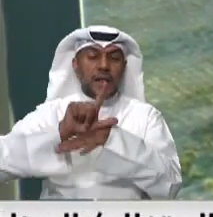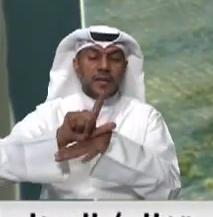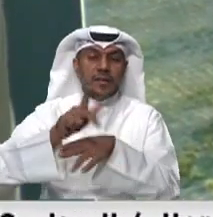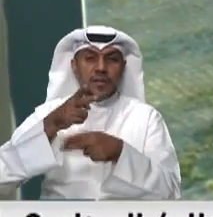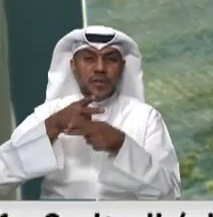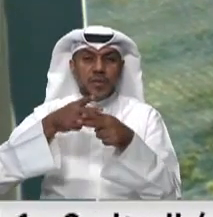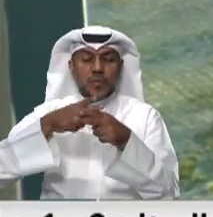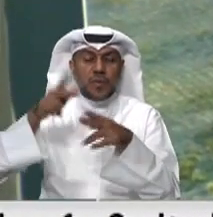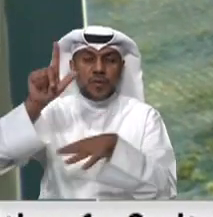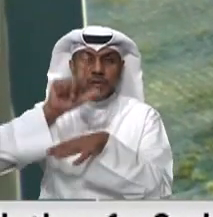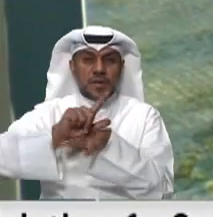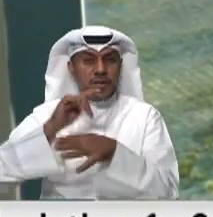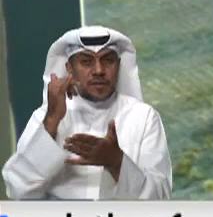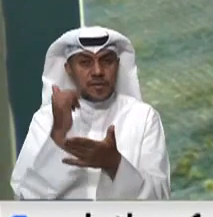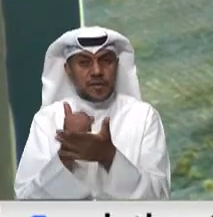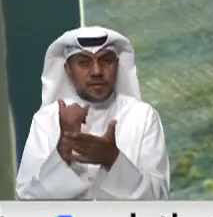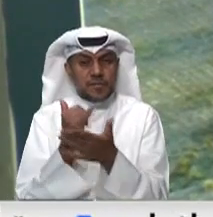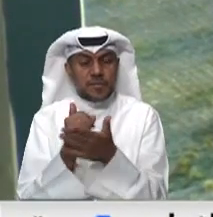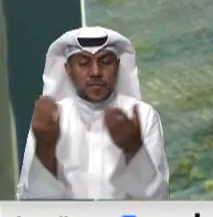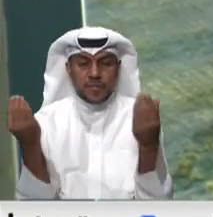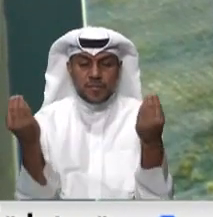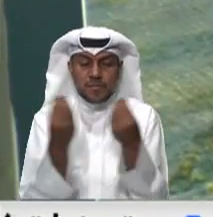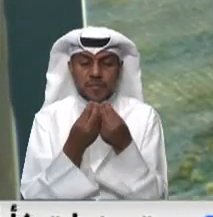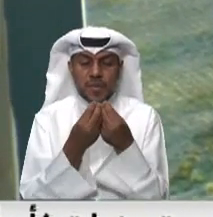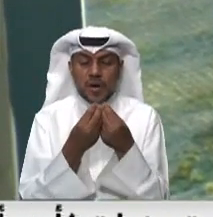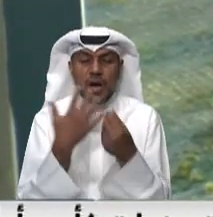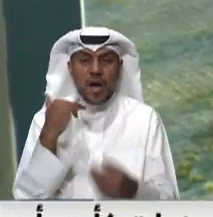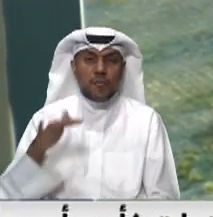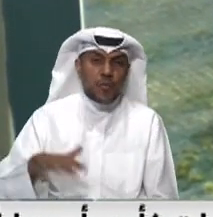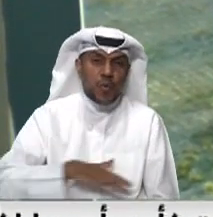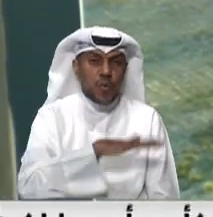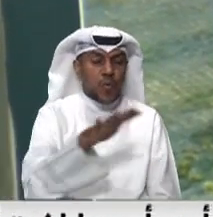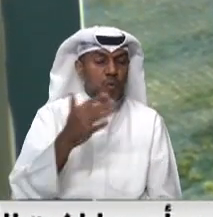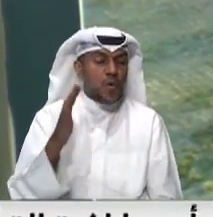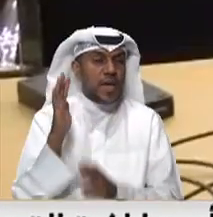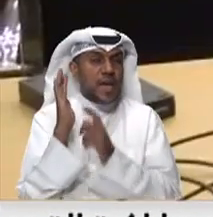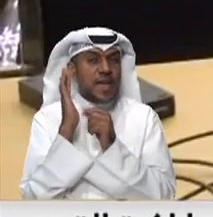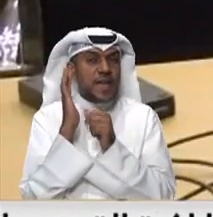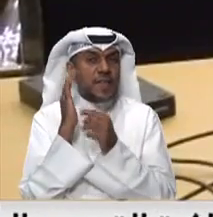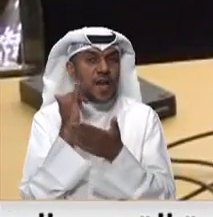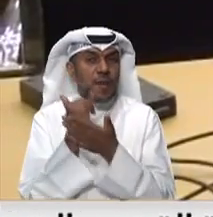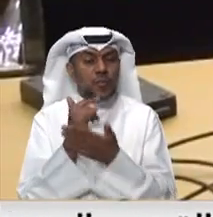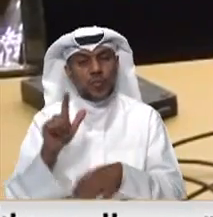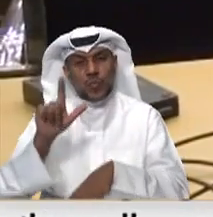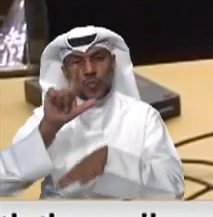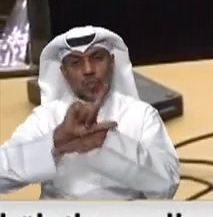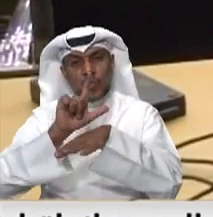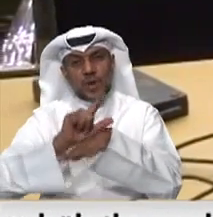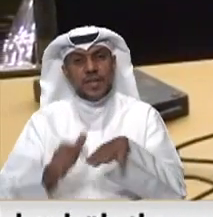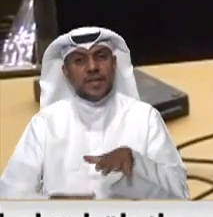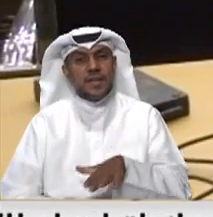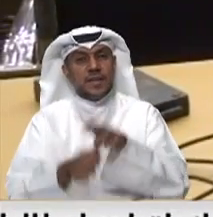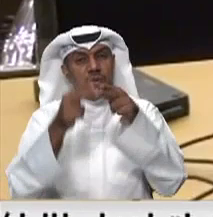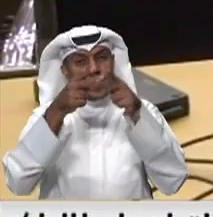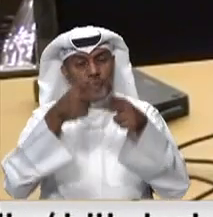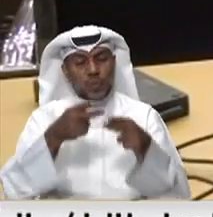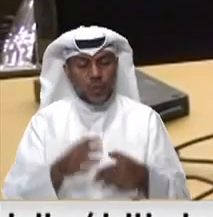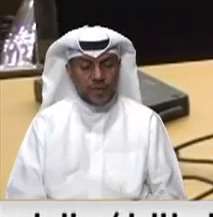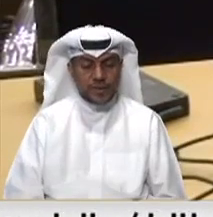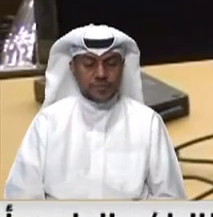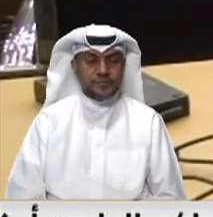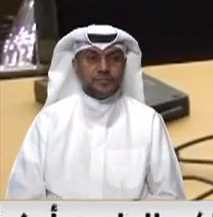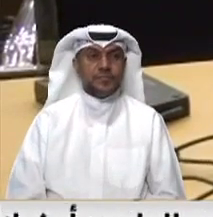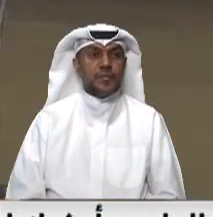الجديد في اتحاد إذاعات الدول العربية لدورة ثانية ولمدة عامين. وحاز العازمي على تزكية أعضاء